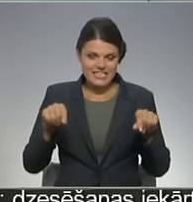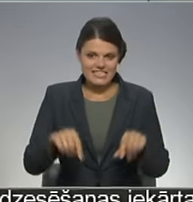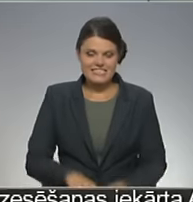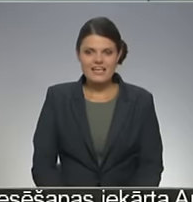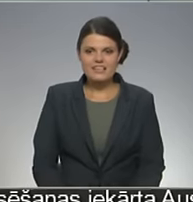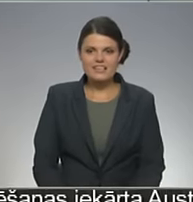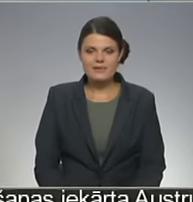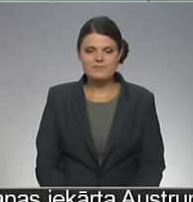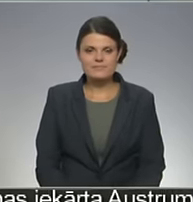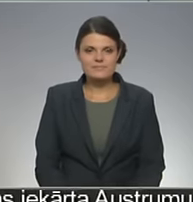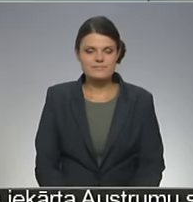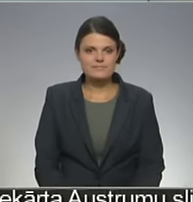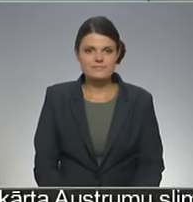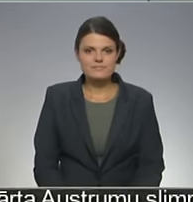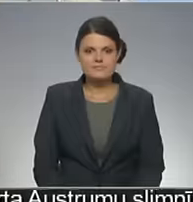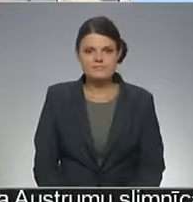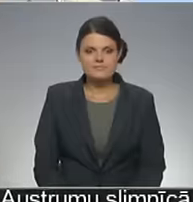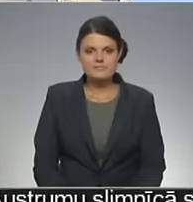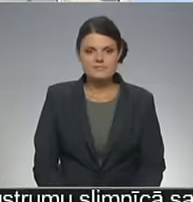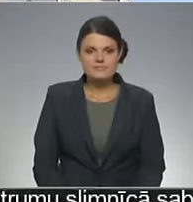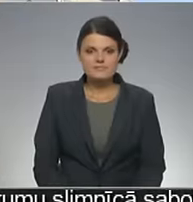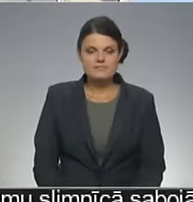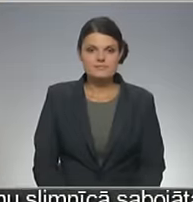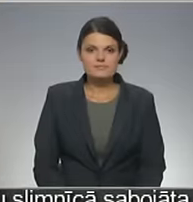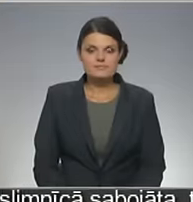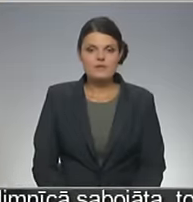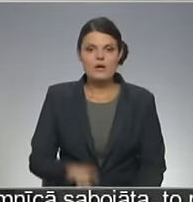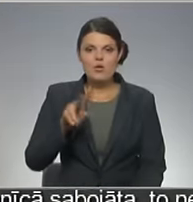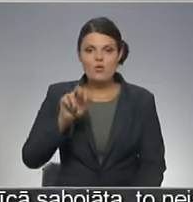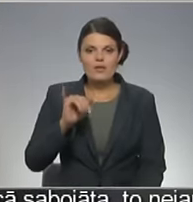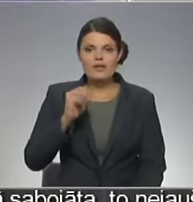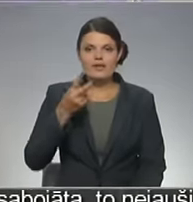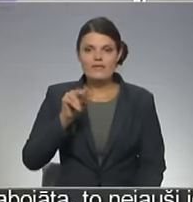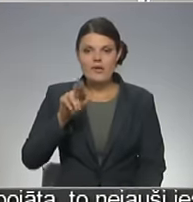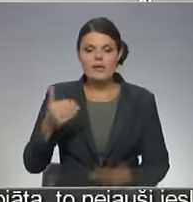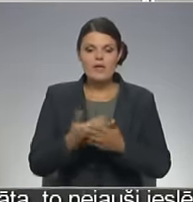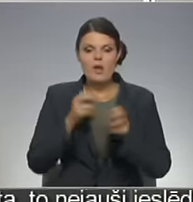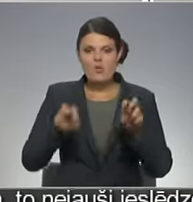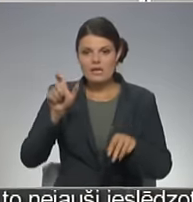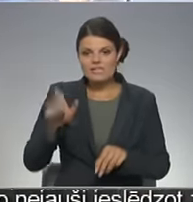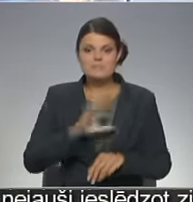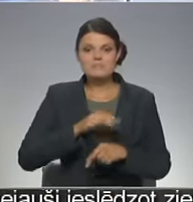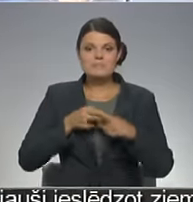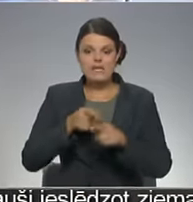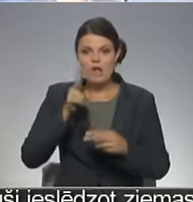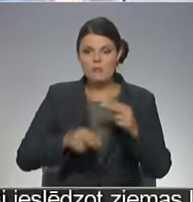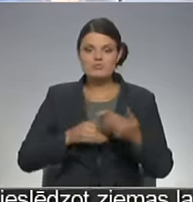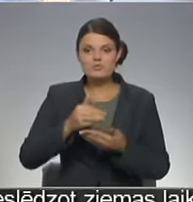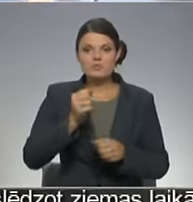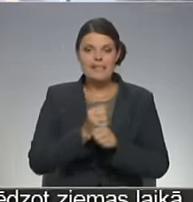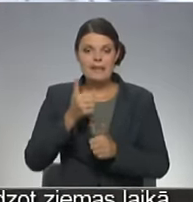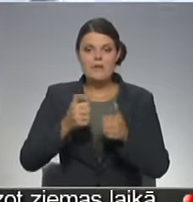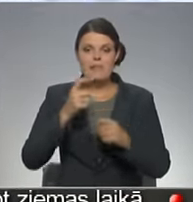Temat turpina Vidzemes televīzija. Una Iknere ir jaunā speciāliste, kura pēc tehnikuma absolvēšanas turpina darbu